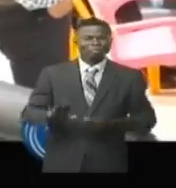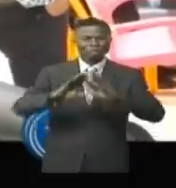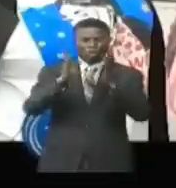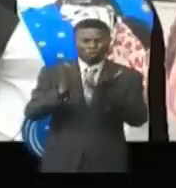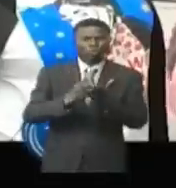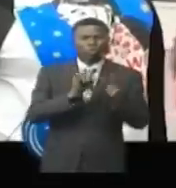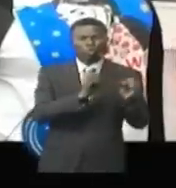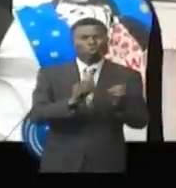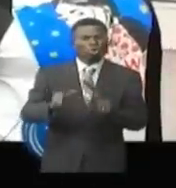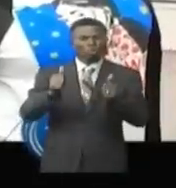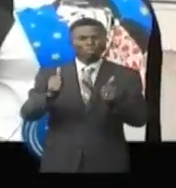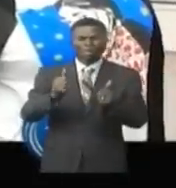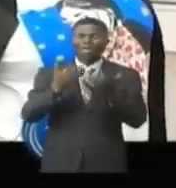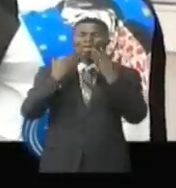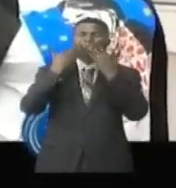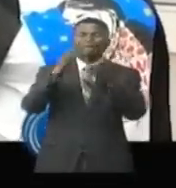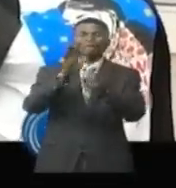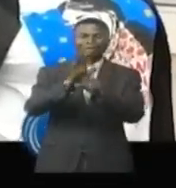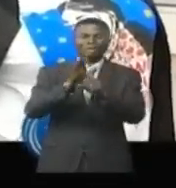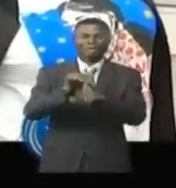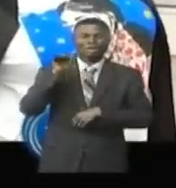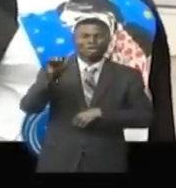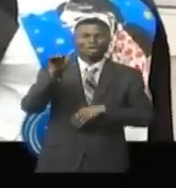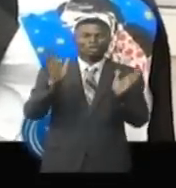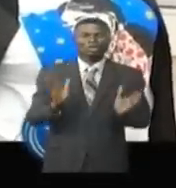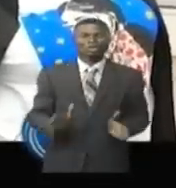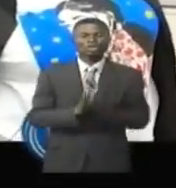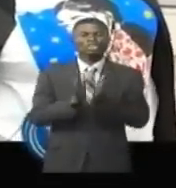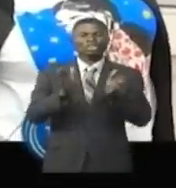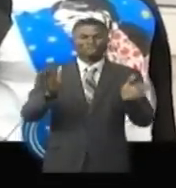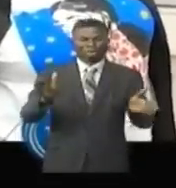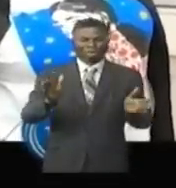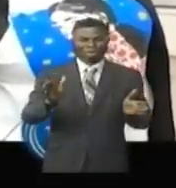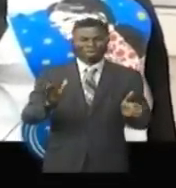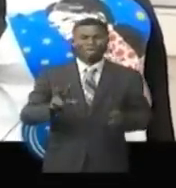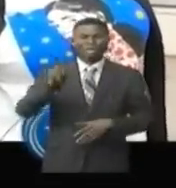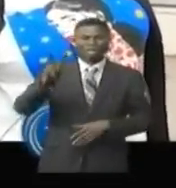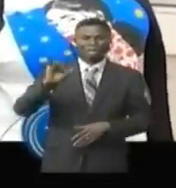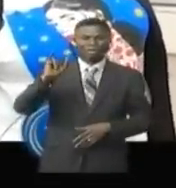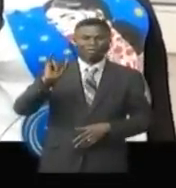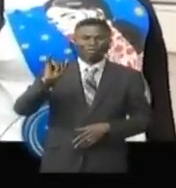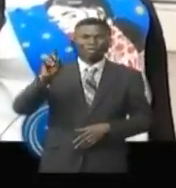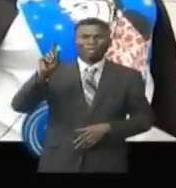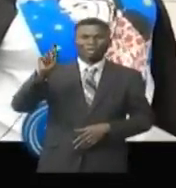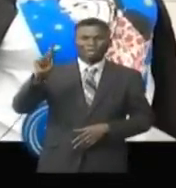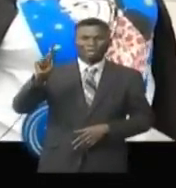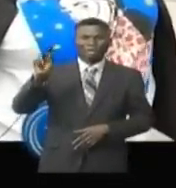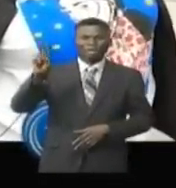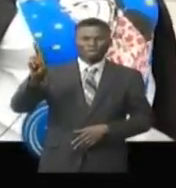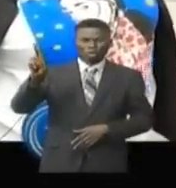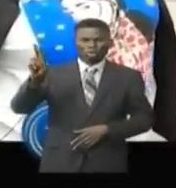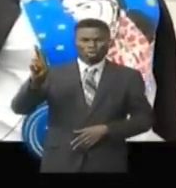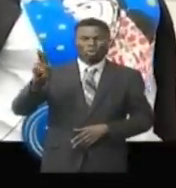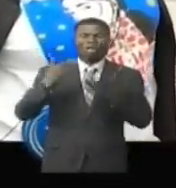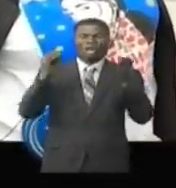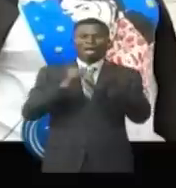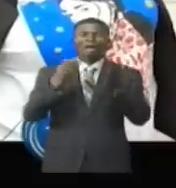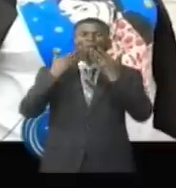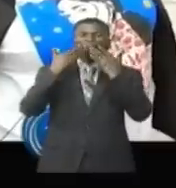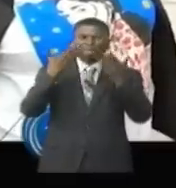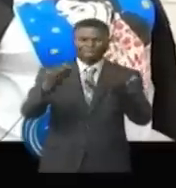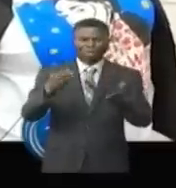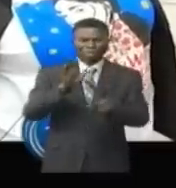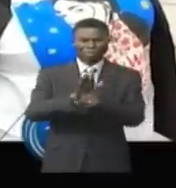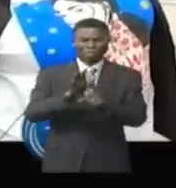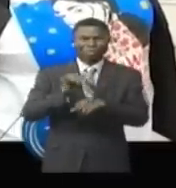passé. Nous remercions le directeur général, Victor Toumba Tshikela. Nous remercions encore